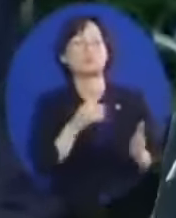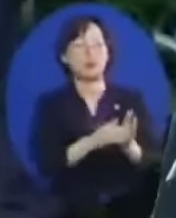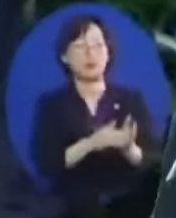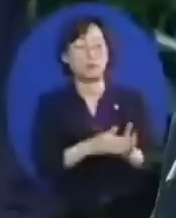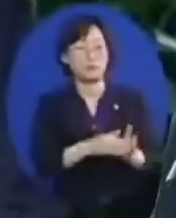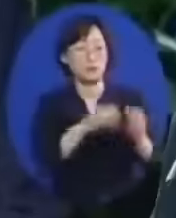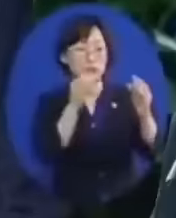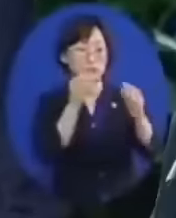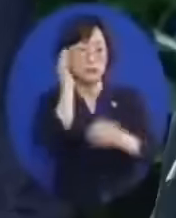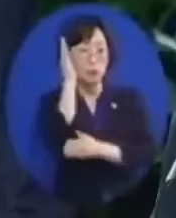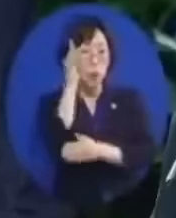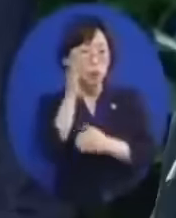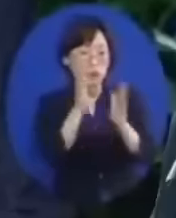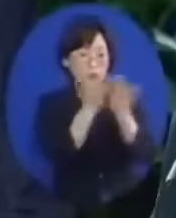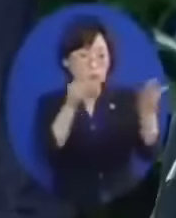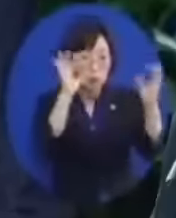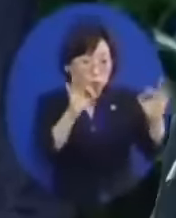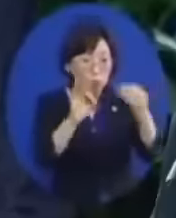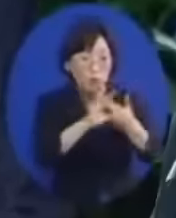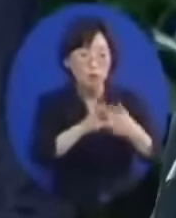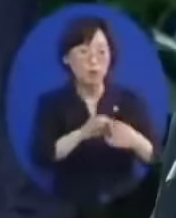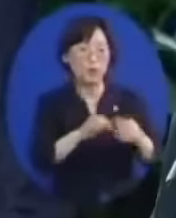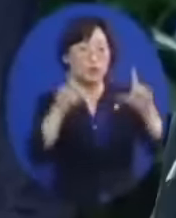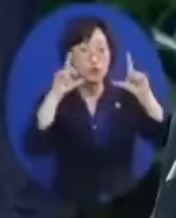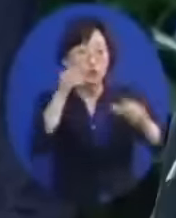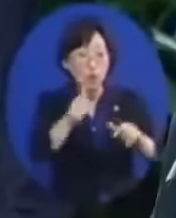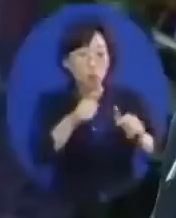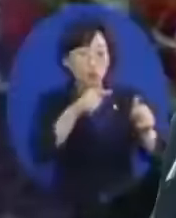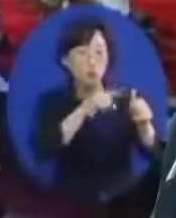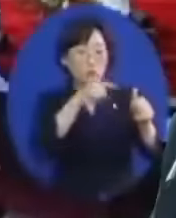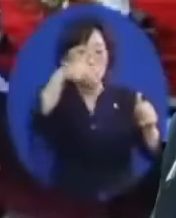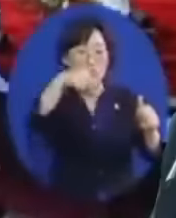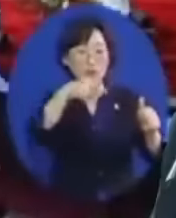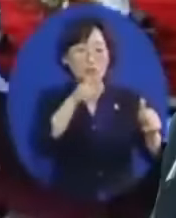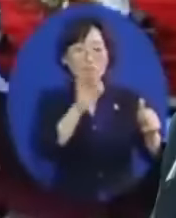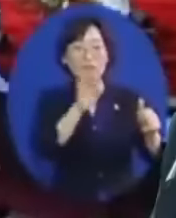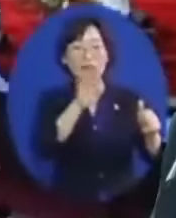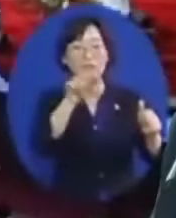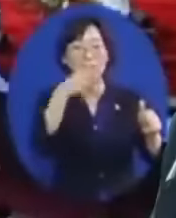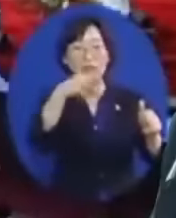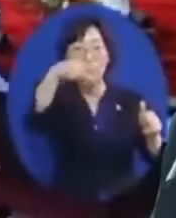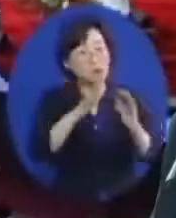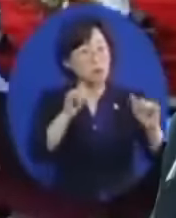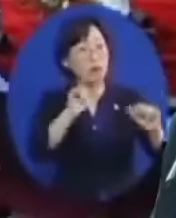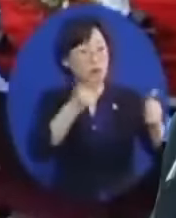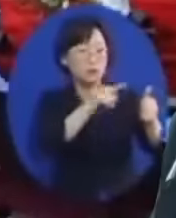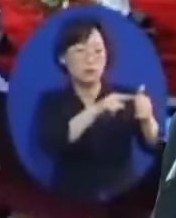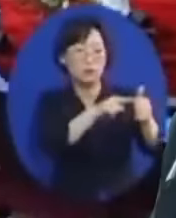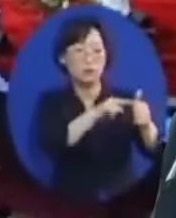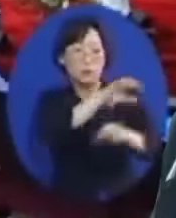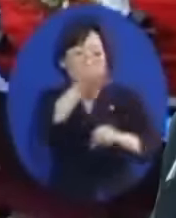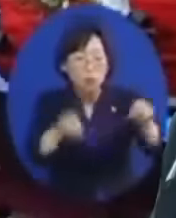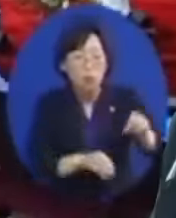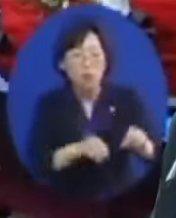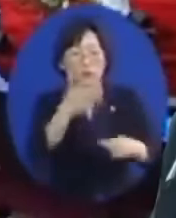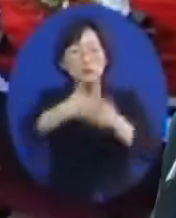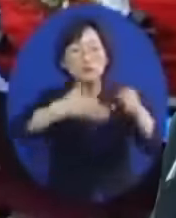이 소설의 주인공 청년 장발장은 빵 한 조각을 훔친 죄로 19년 감옥살이를 했습니다. 그가